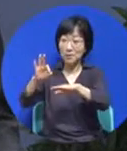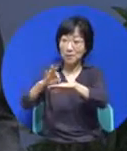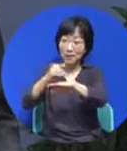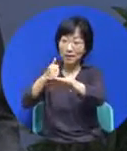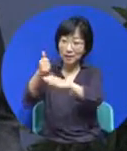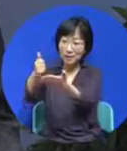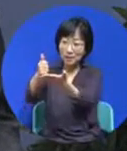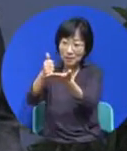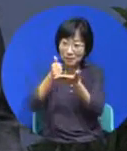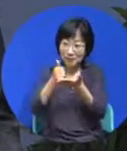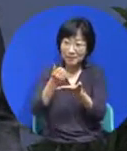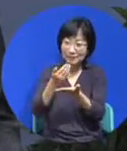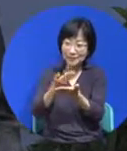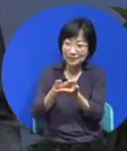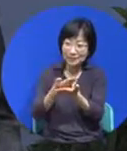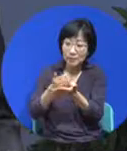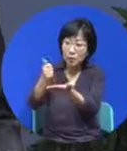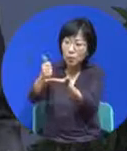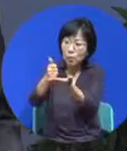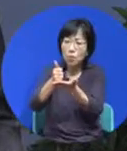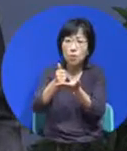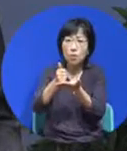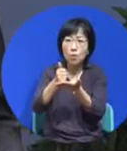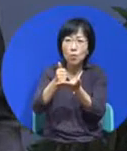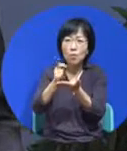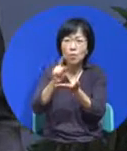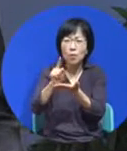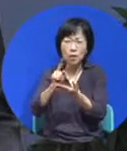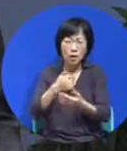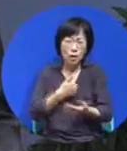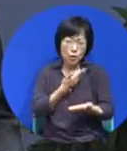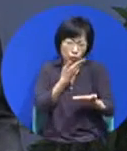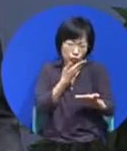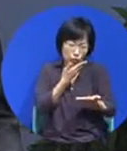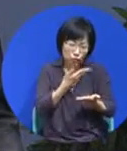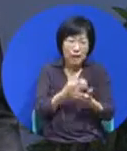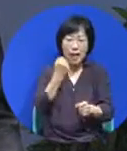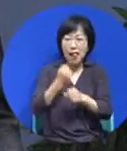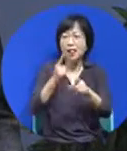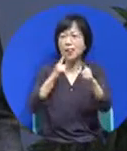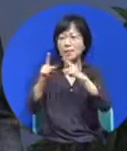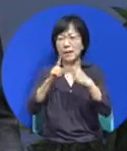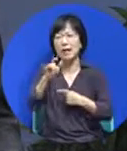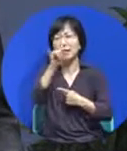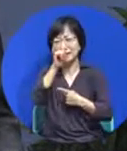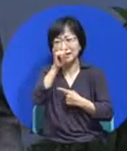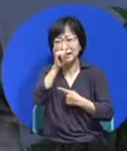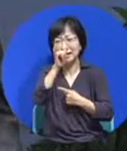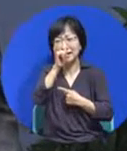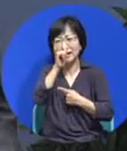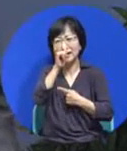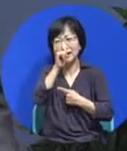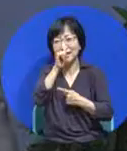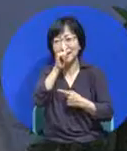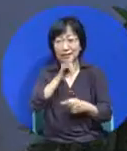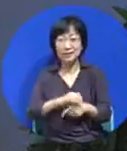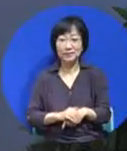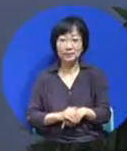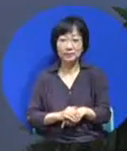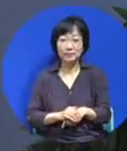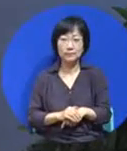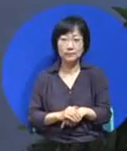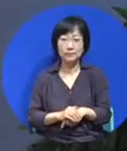What does that mean? 굉장히 중요한 일이 있다 이 말입니다. What it means is that it's something very important. 그러니까